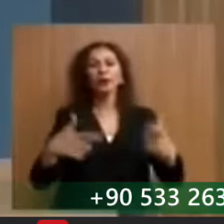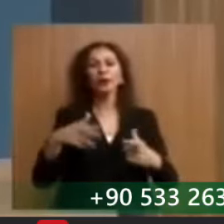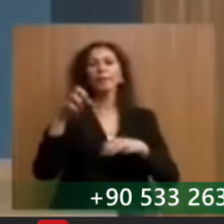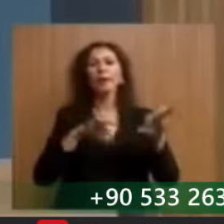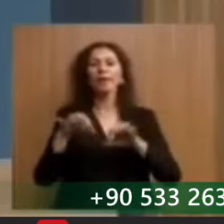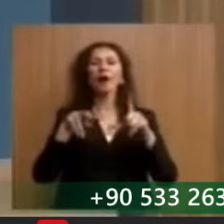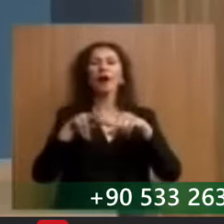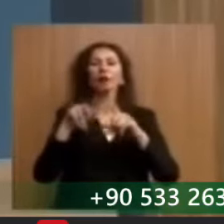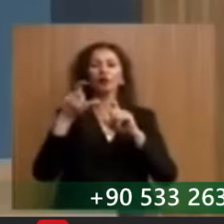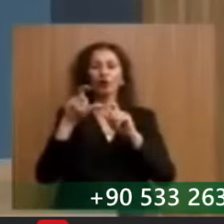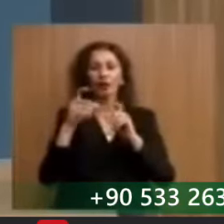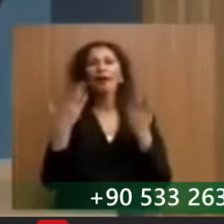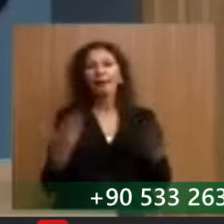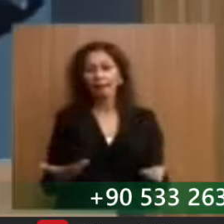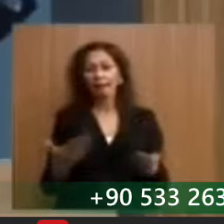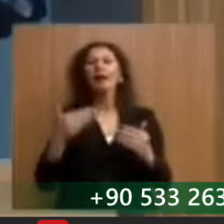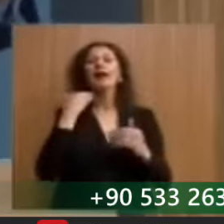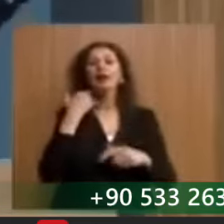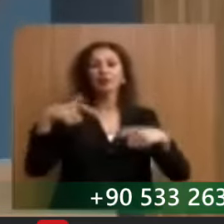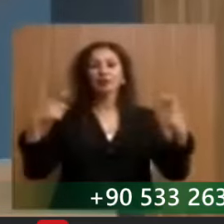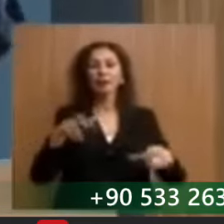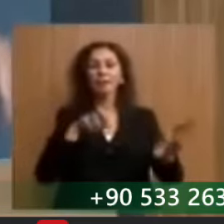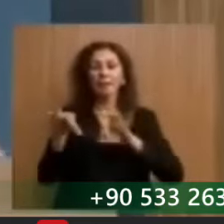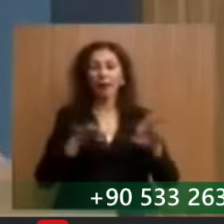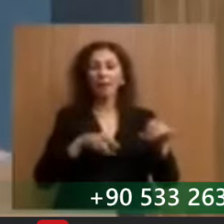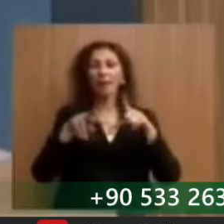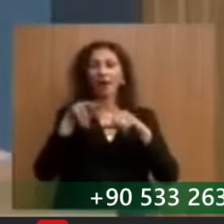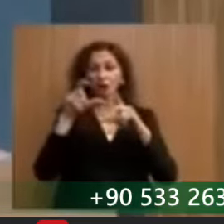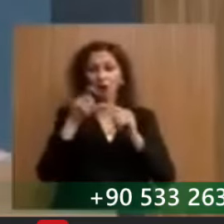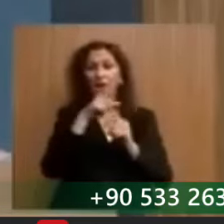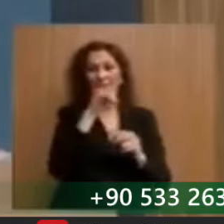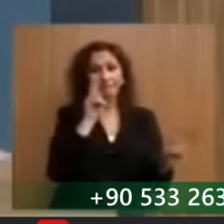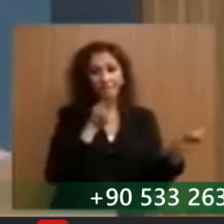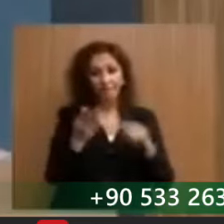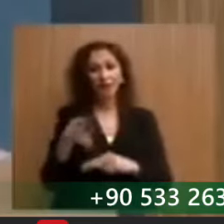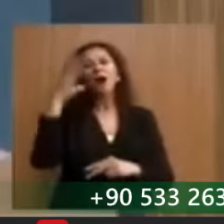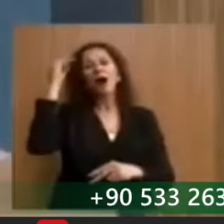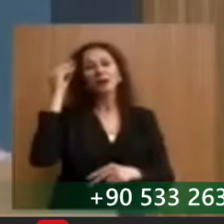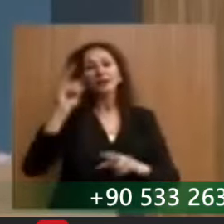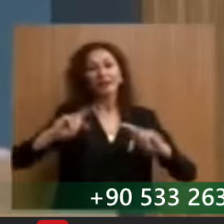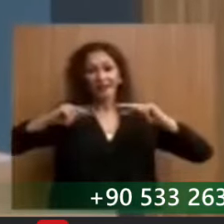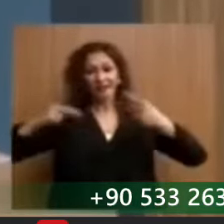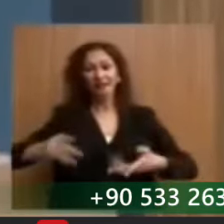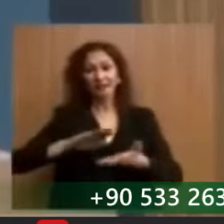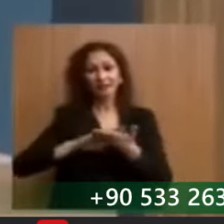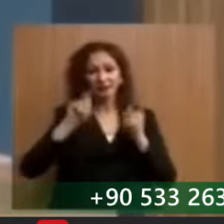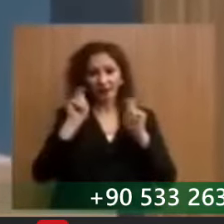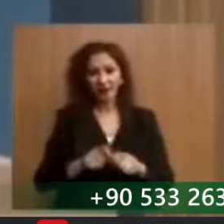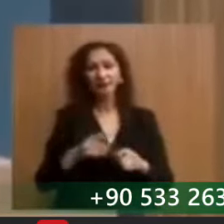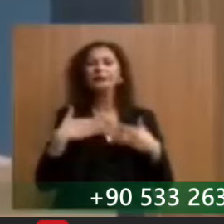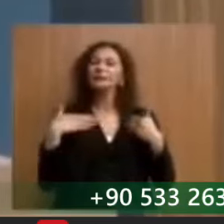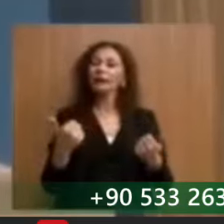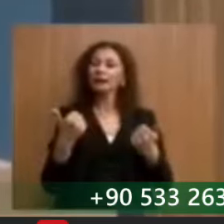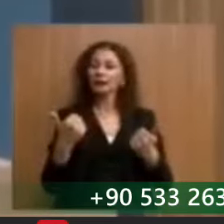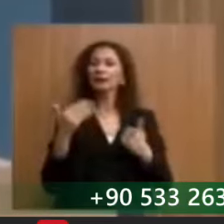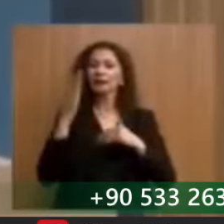AŞ. Eğer Ege Şehir Planları AŞ'yi de bir elden geçirirseniz, anlayışını revize ederseniz belki sağlıklı bir